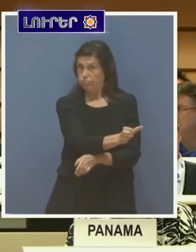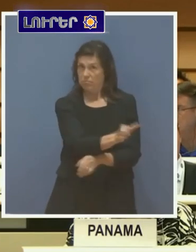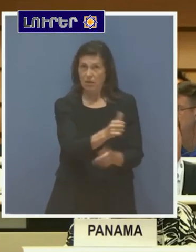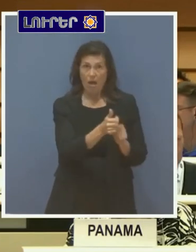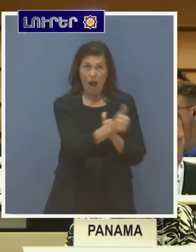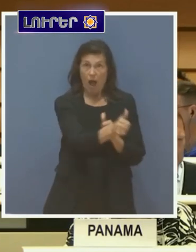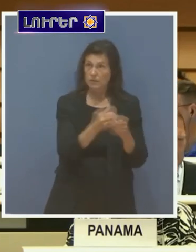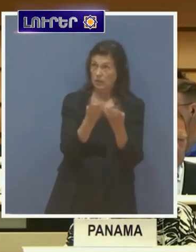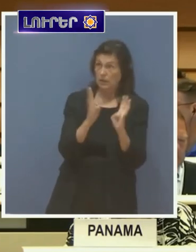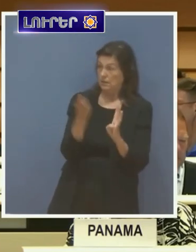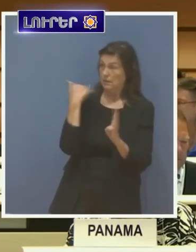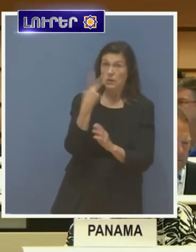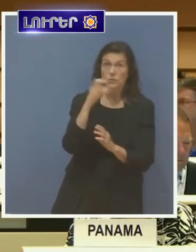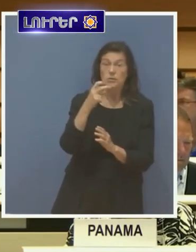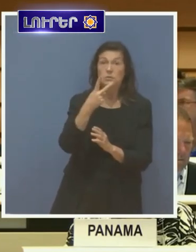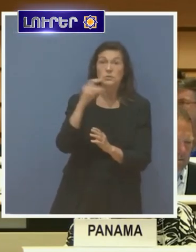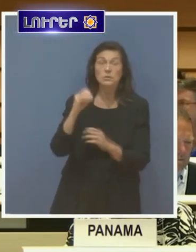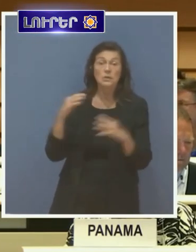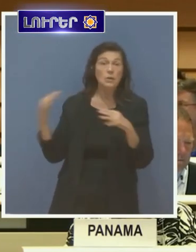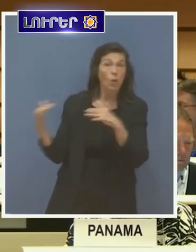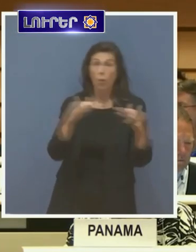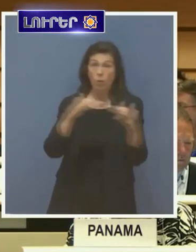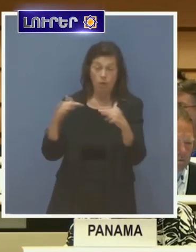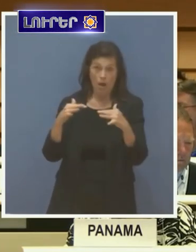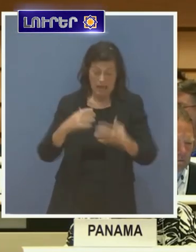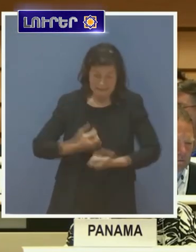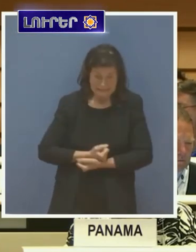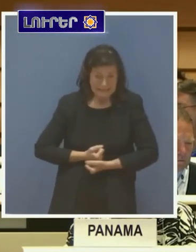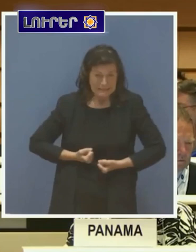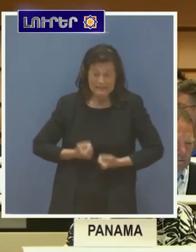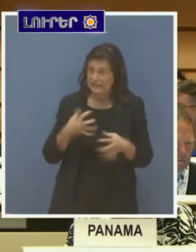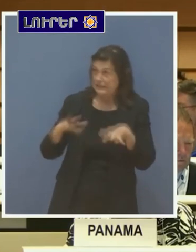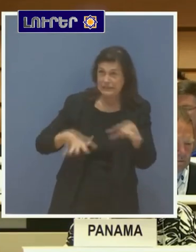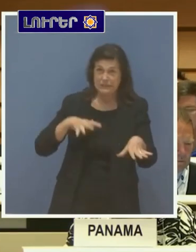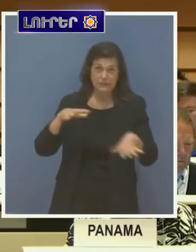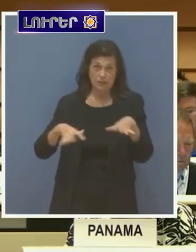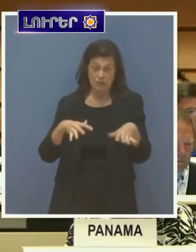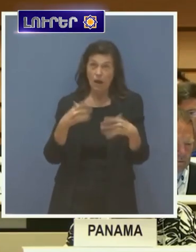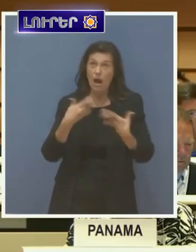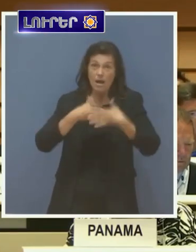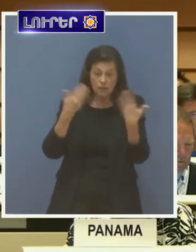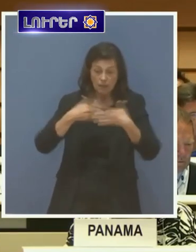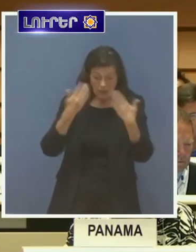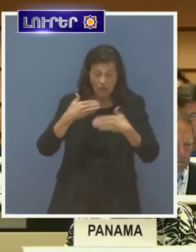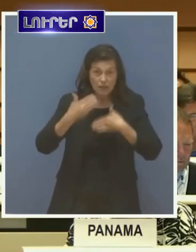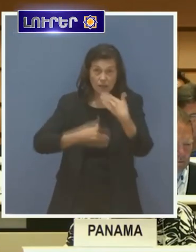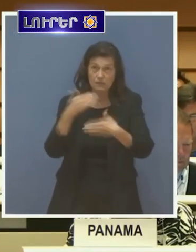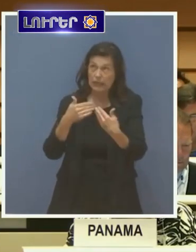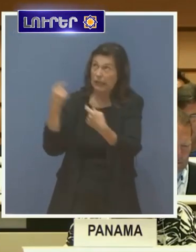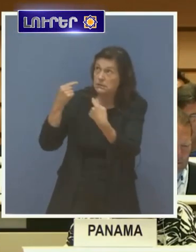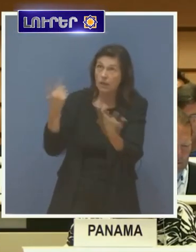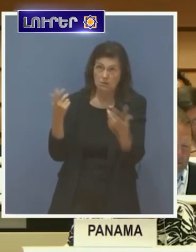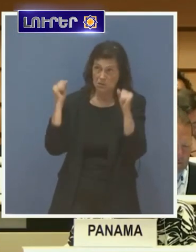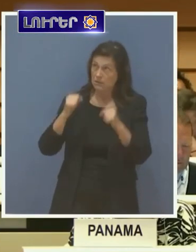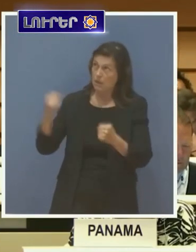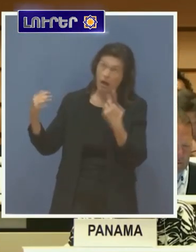հետևանքներ չունին, իսկ Բաքուն կշարունակե իր անմարդկային վերաբերմունքը եւ Արցախի էթնիկ զտումներու անարգել հանցավոր քաղաքականությունը։ Այսօր մենք